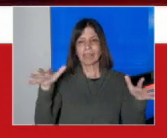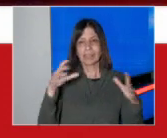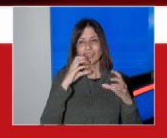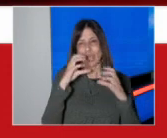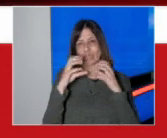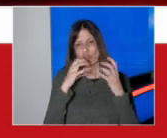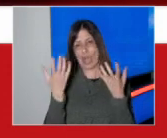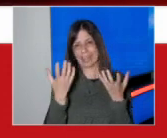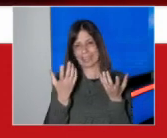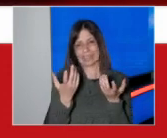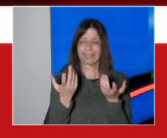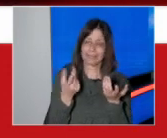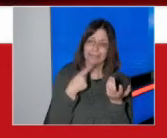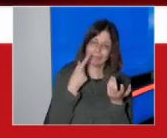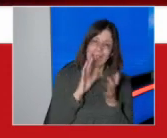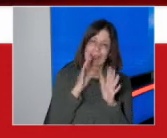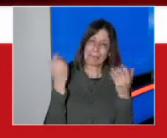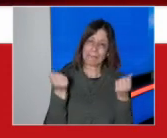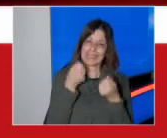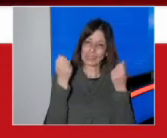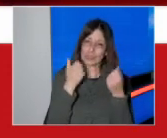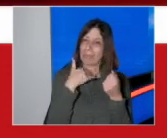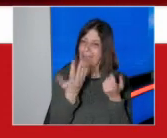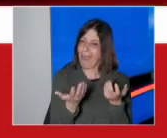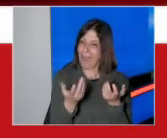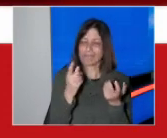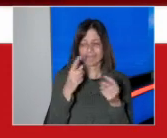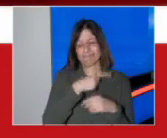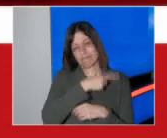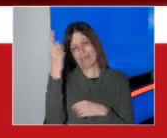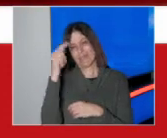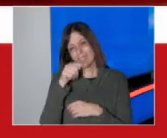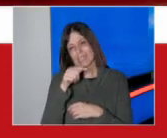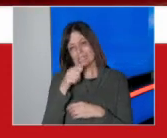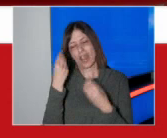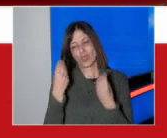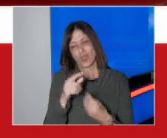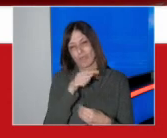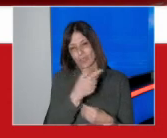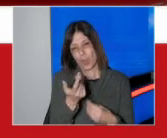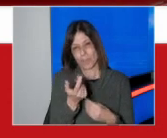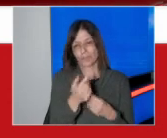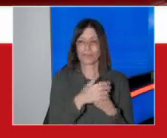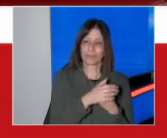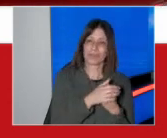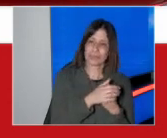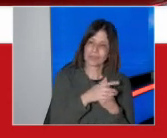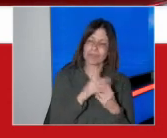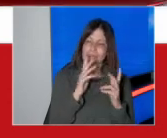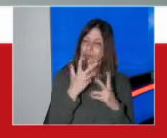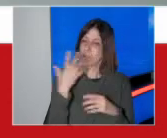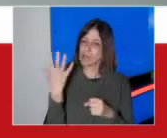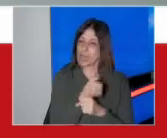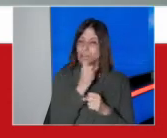שנקרא, אין פרסום רע במקרה הזה. הוא מינף את זה לטובתו. כן, כן, כן. בצורה מוצלחת.